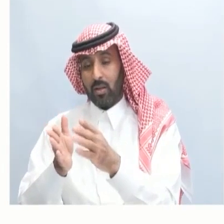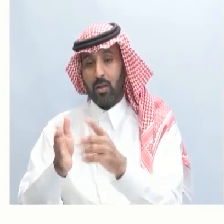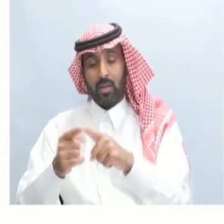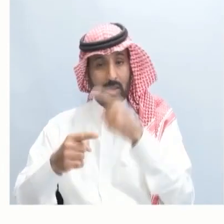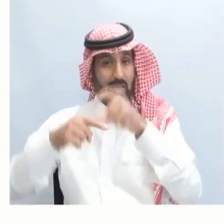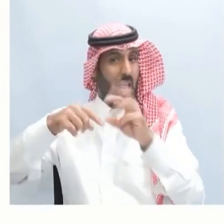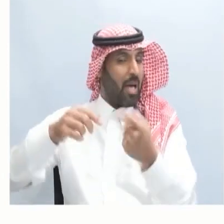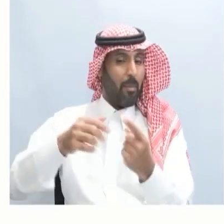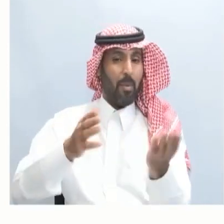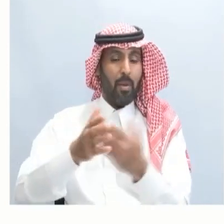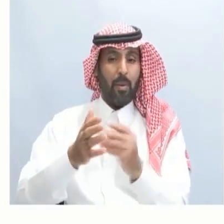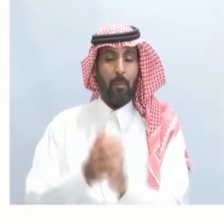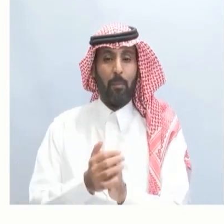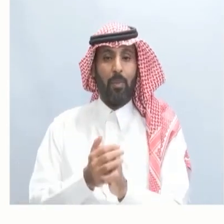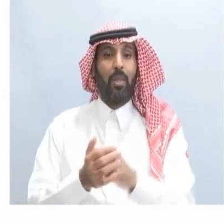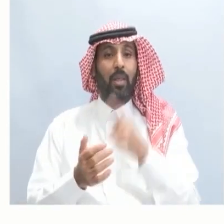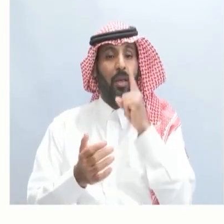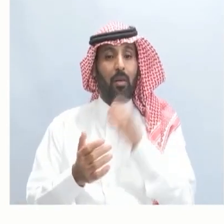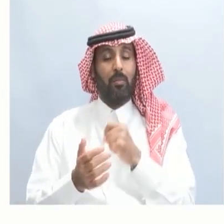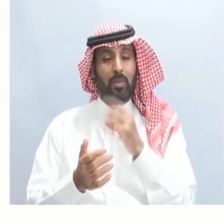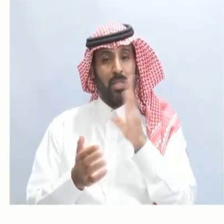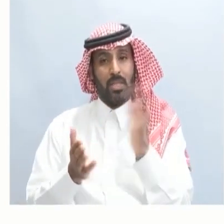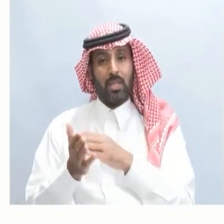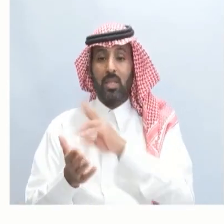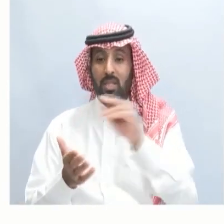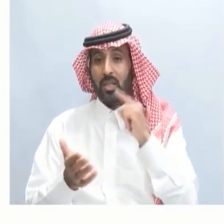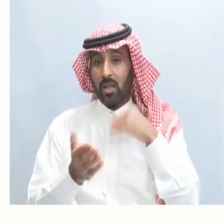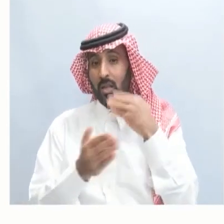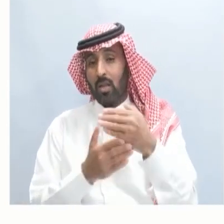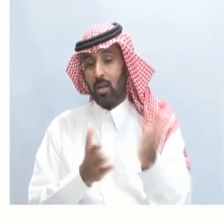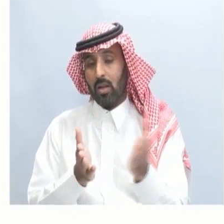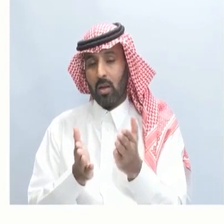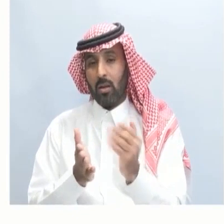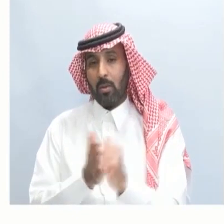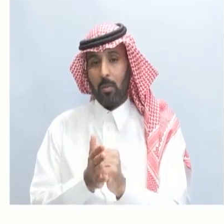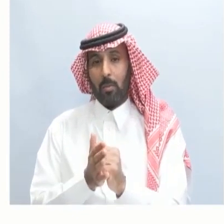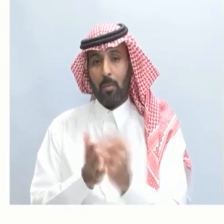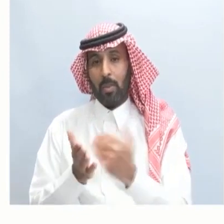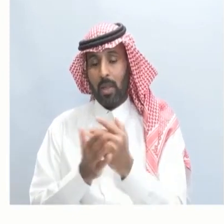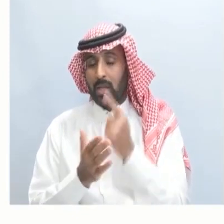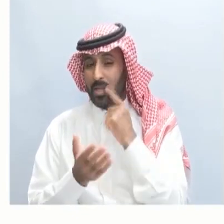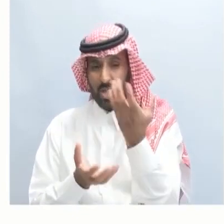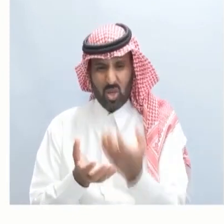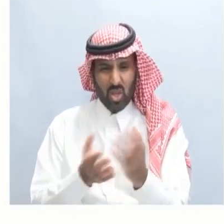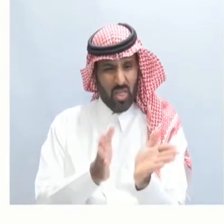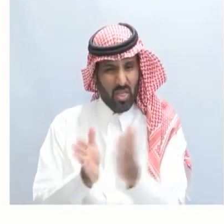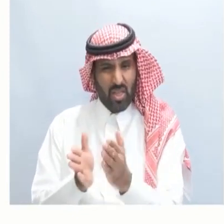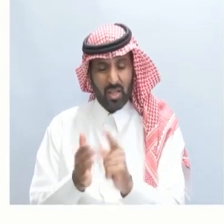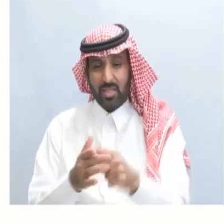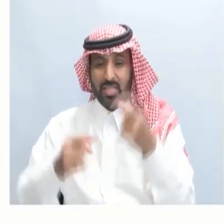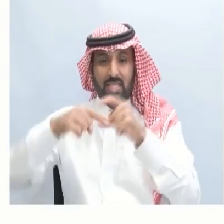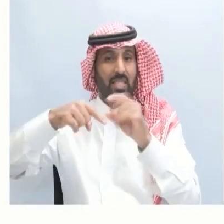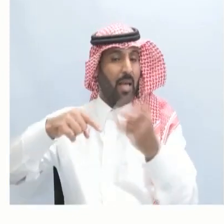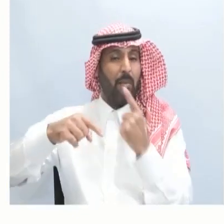ايضا على ماذا على 100 نفس الكلام بالنسبه لمن بالنسبه للكتله الاخرى ستقسم